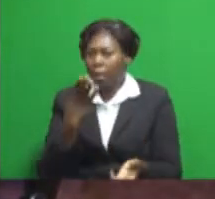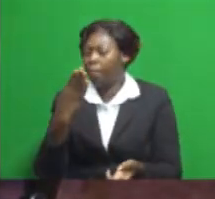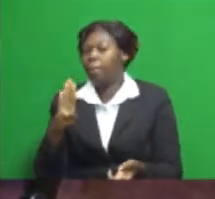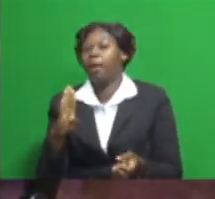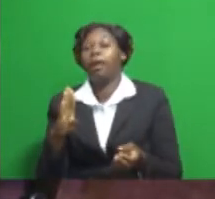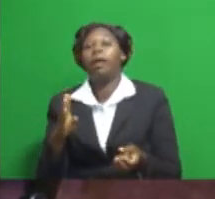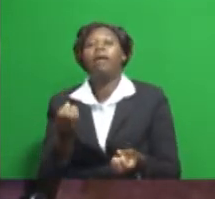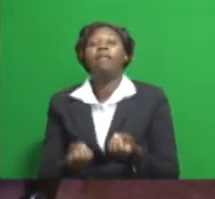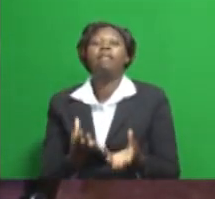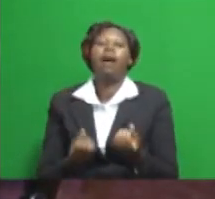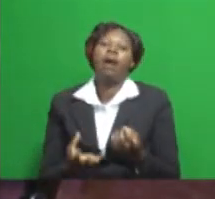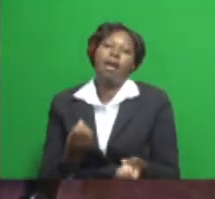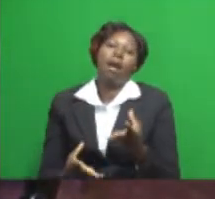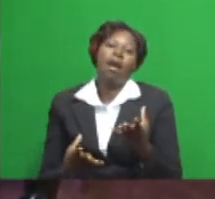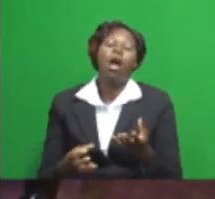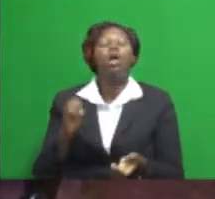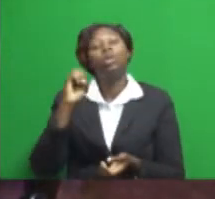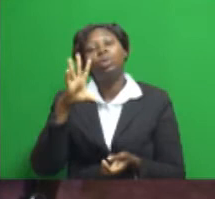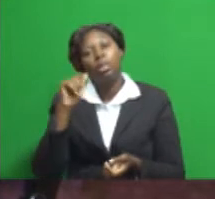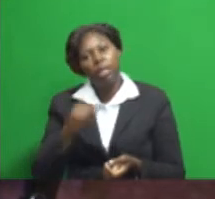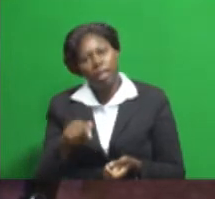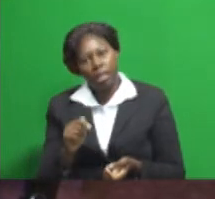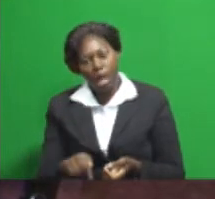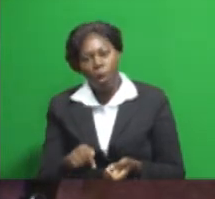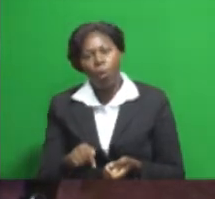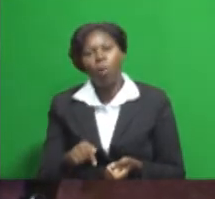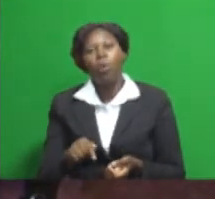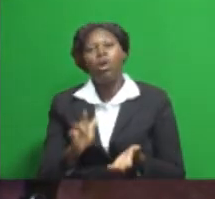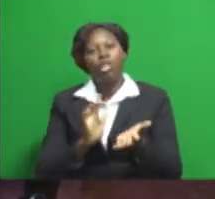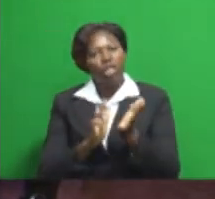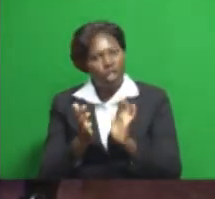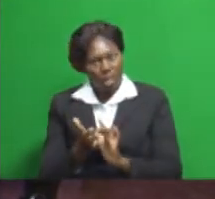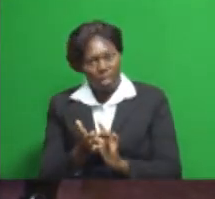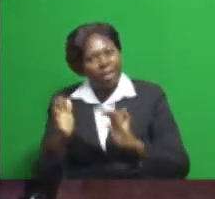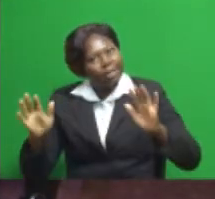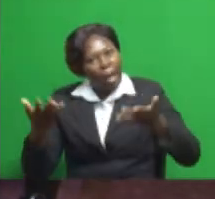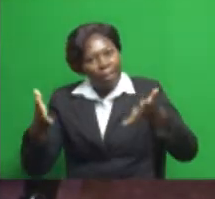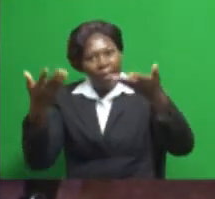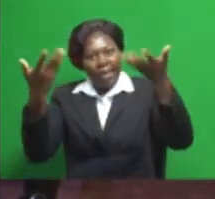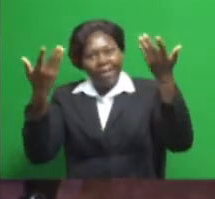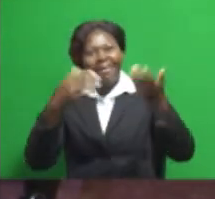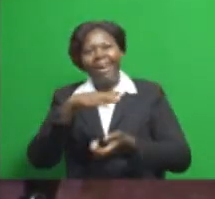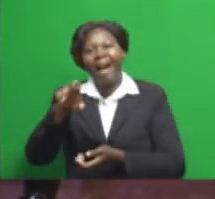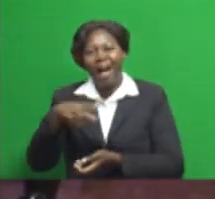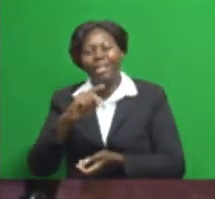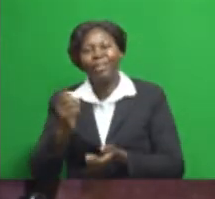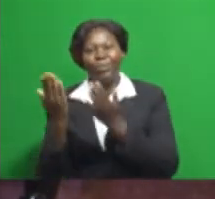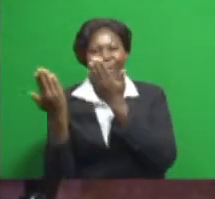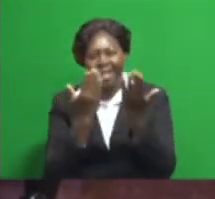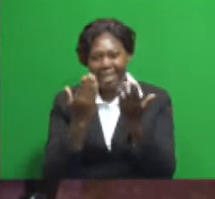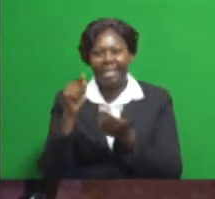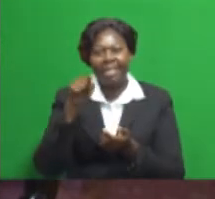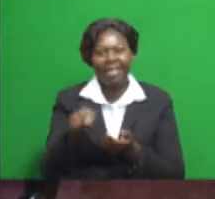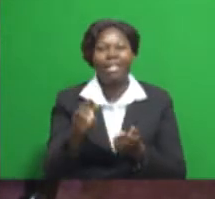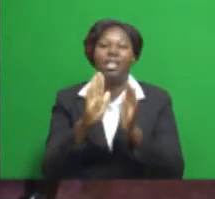kugona kugadzirira The Second Coming. Verengai bhuku raDhanieri. Muchikamu chapfuura takaona vakomana